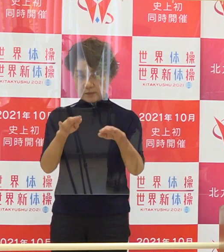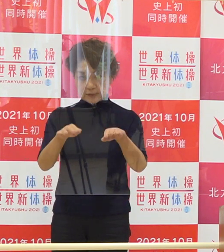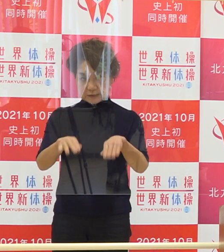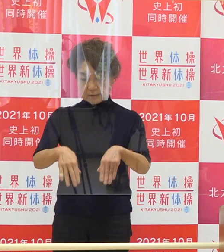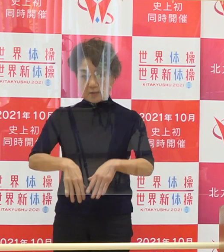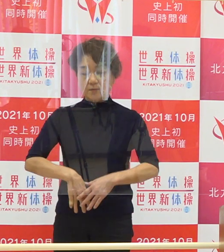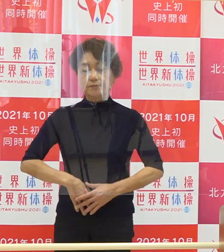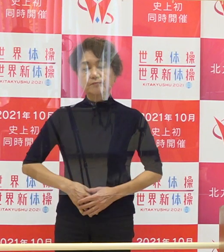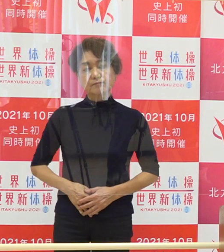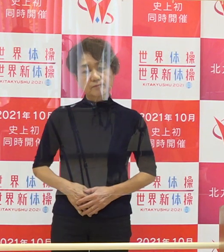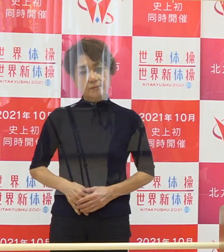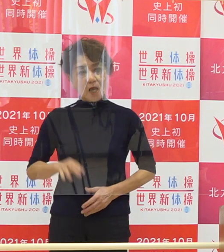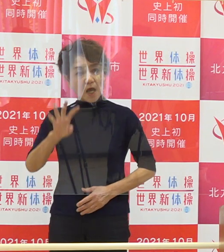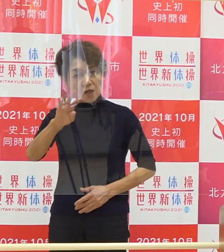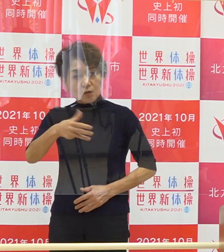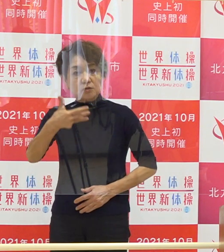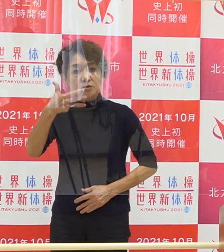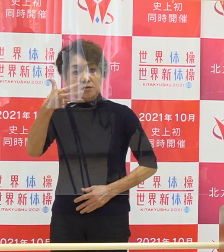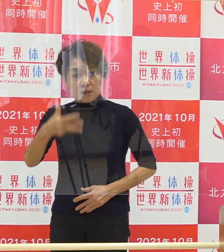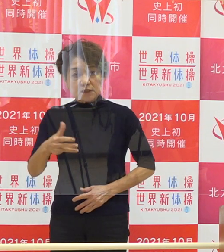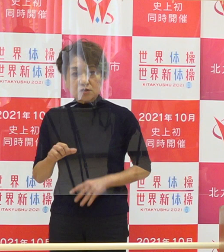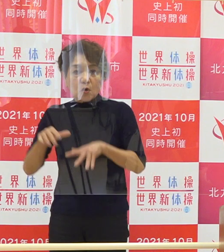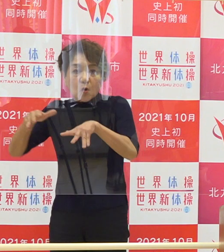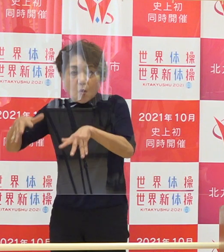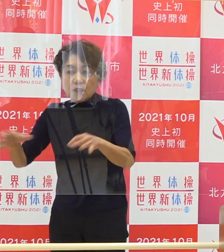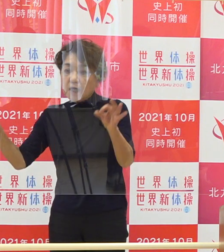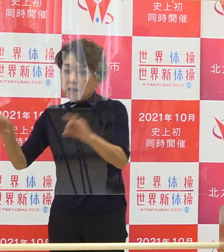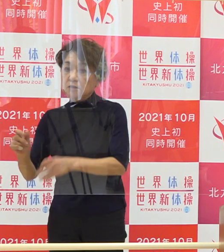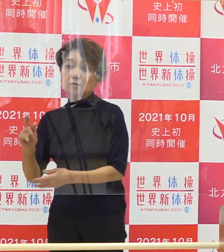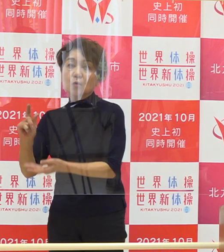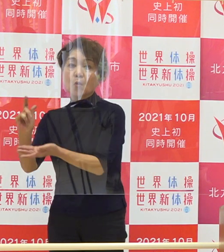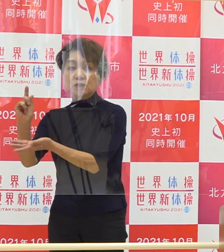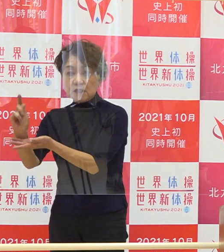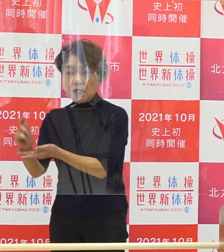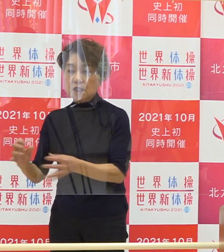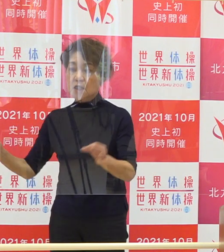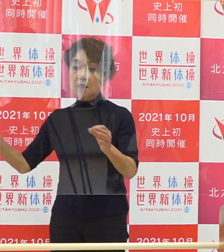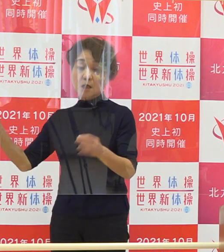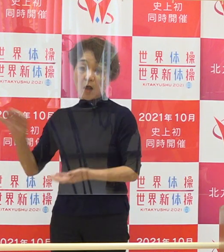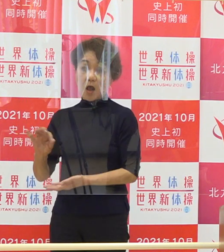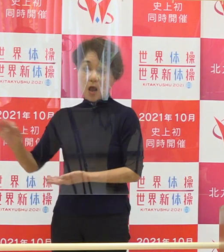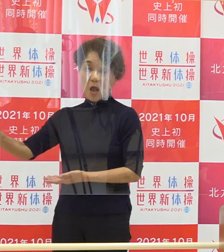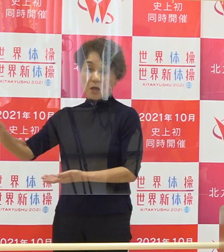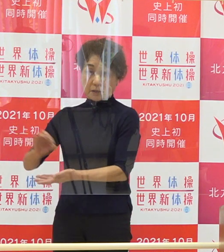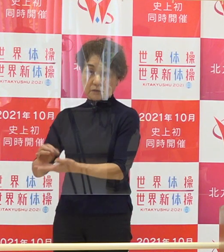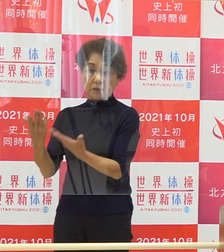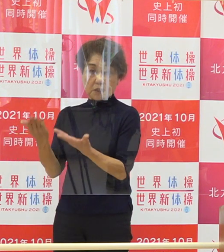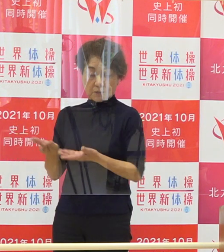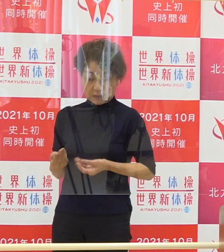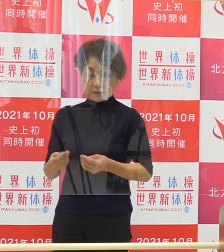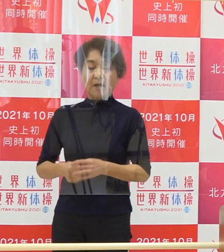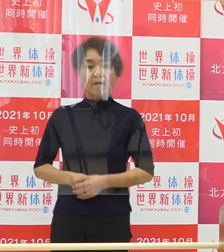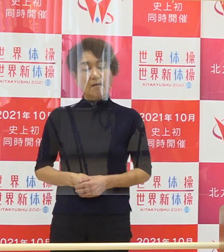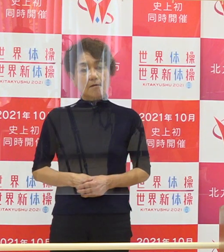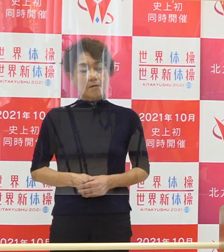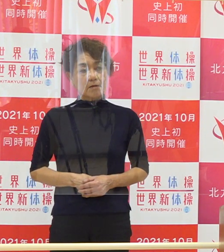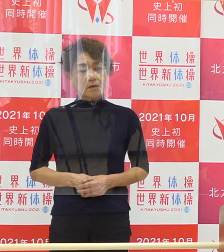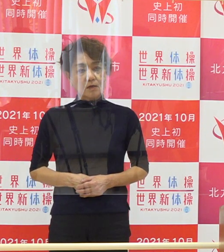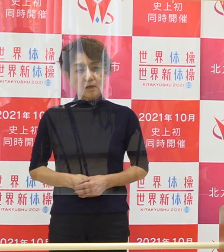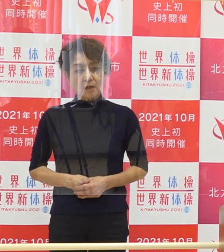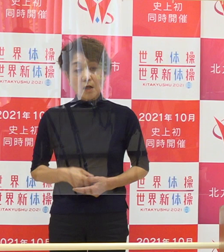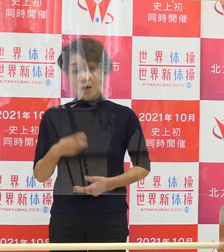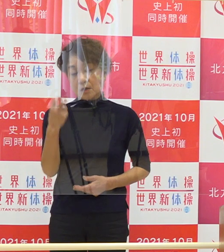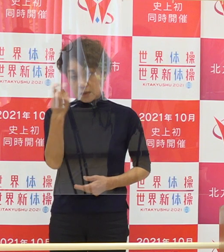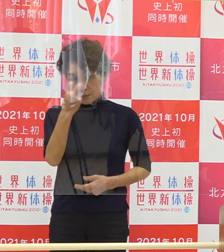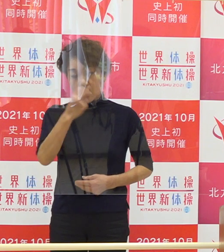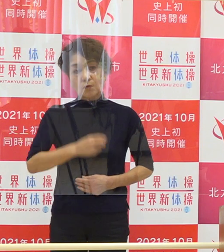回48の機関投資家にご購入いただいておりますが、事務主幹事証券会社の調べ